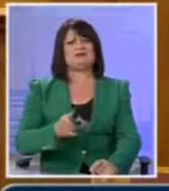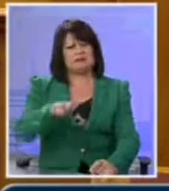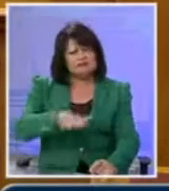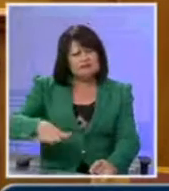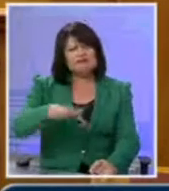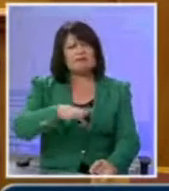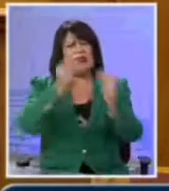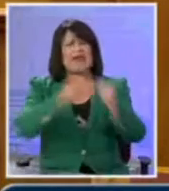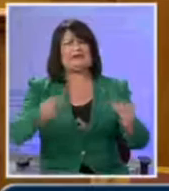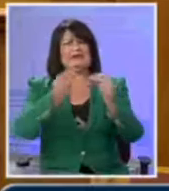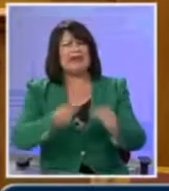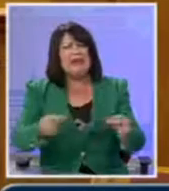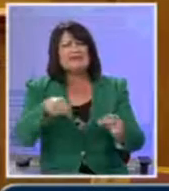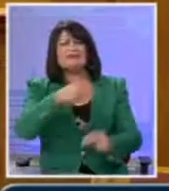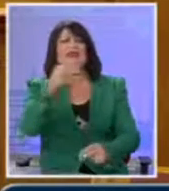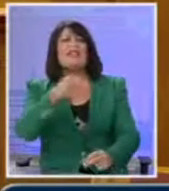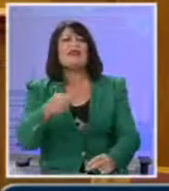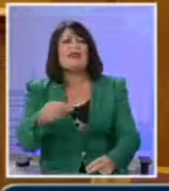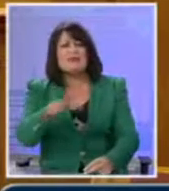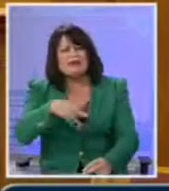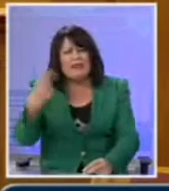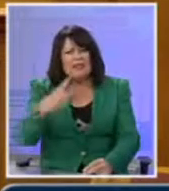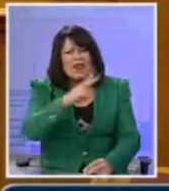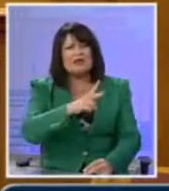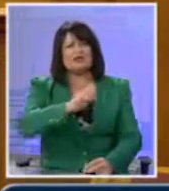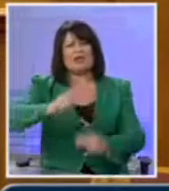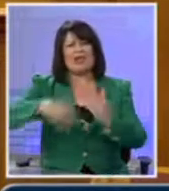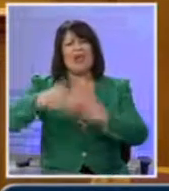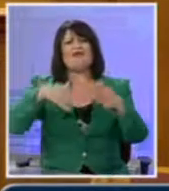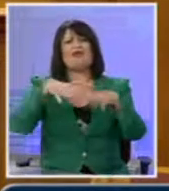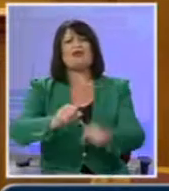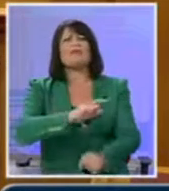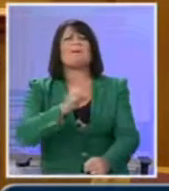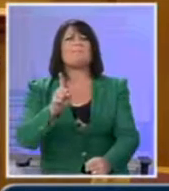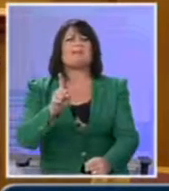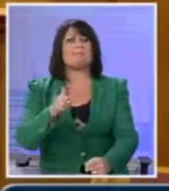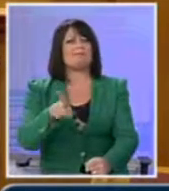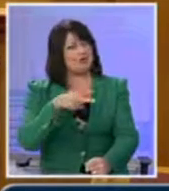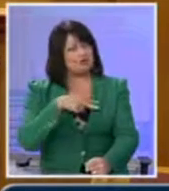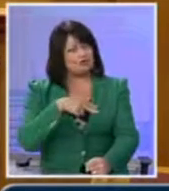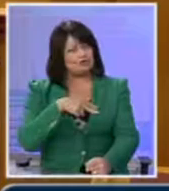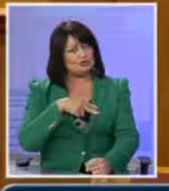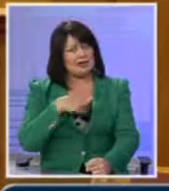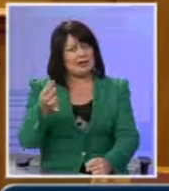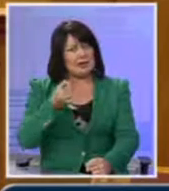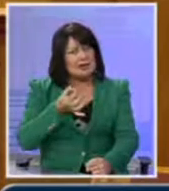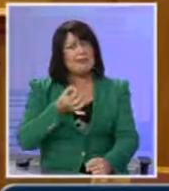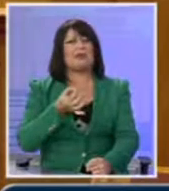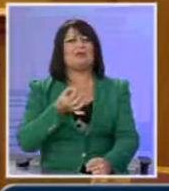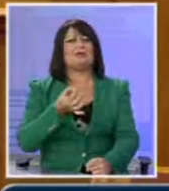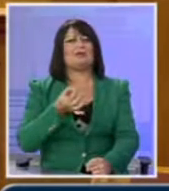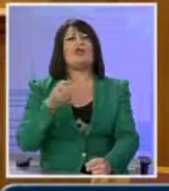να επιλύει αυτού του είδους τα ζητήματα της γραφειοκρατίας, μια γραφειοκρατία όπως πολύ σωστά επεσήμανε και ο